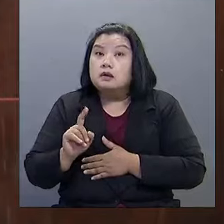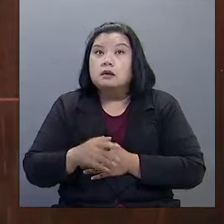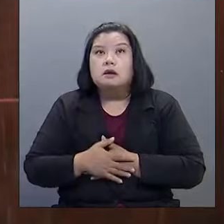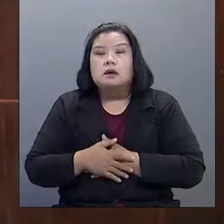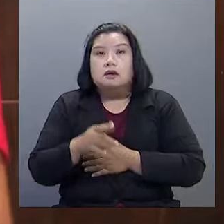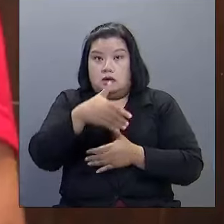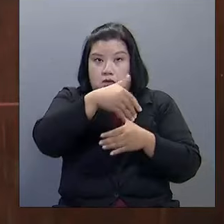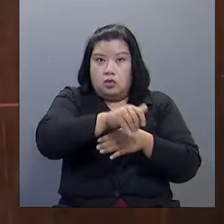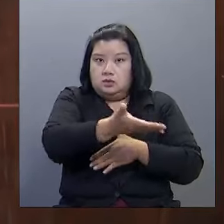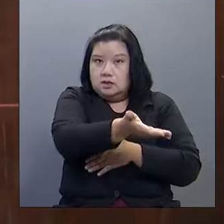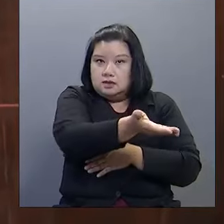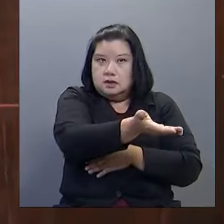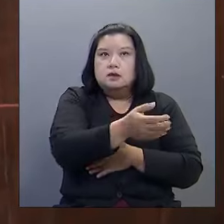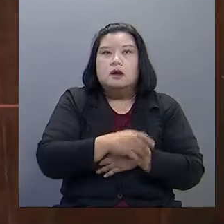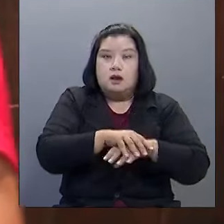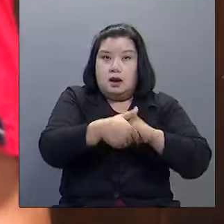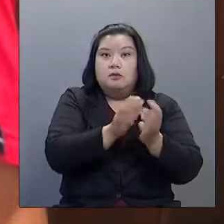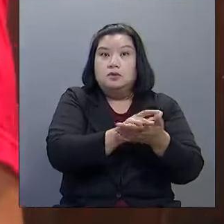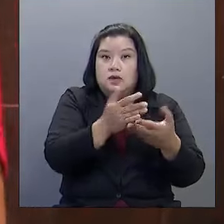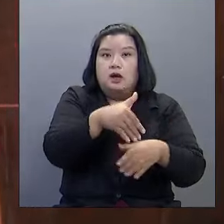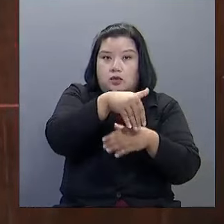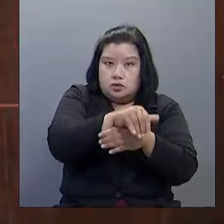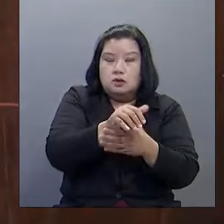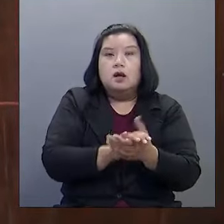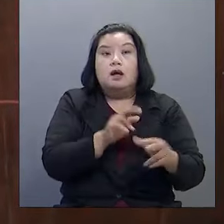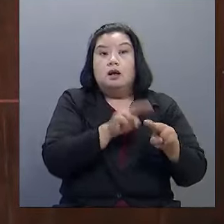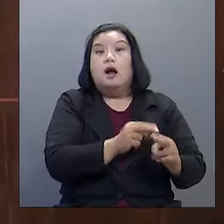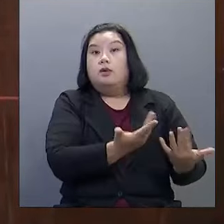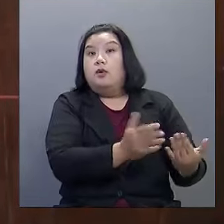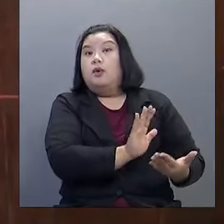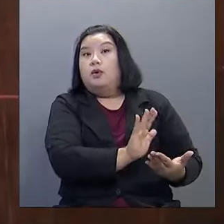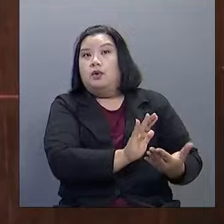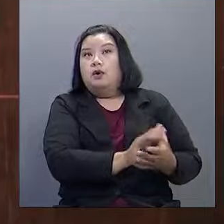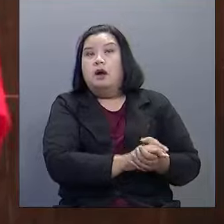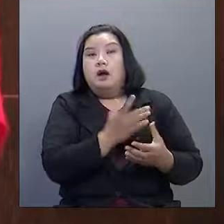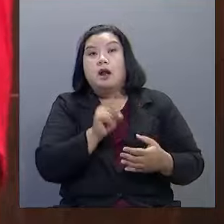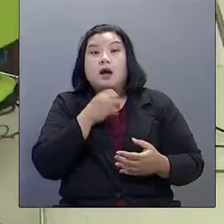นะครับเจอล้างมือล้างมือก่อนแล้วนั่งที่โต๊ะครับครับ